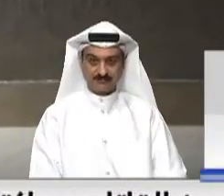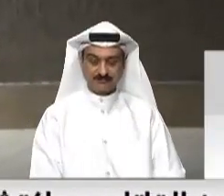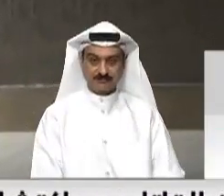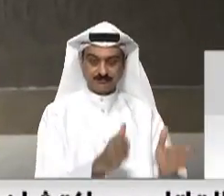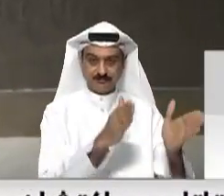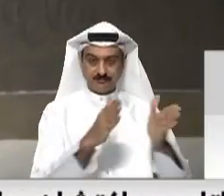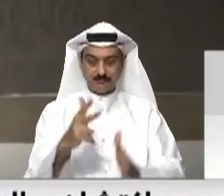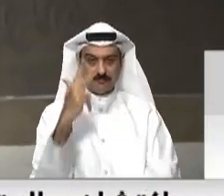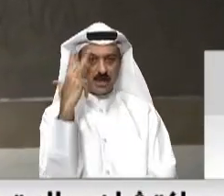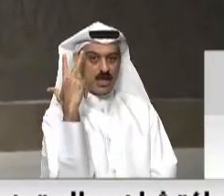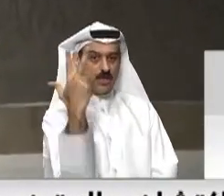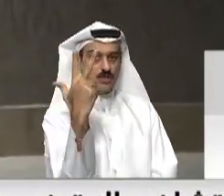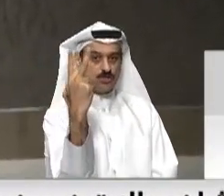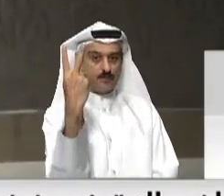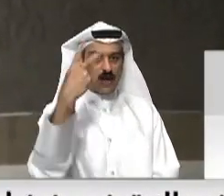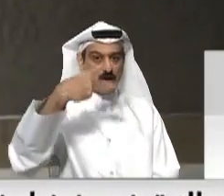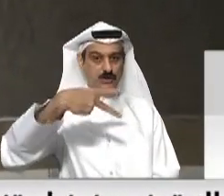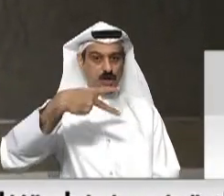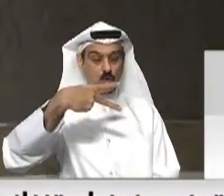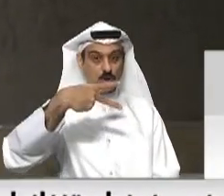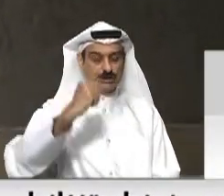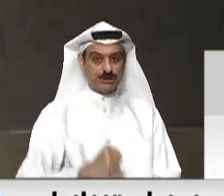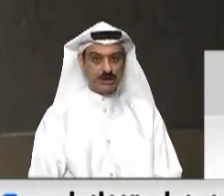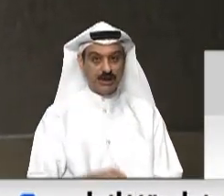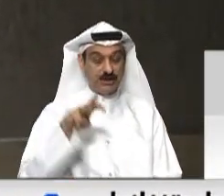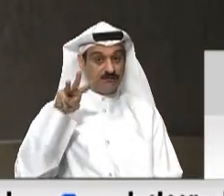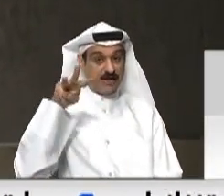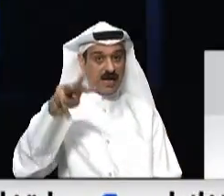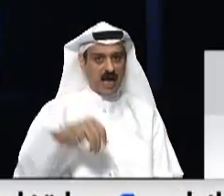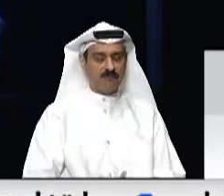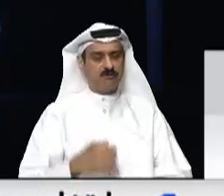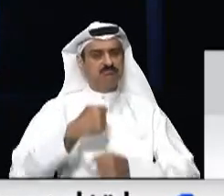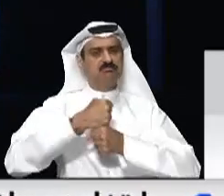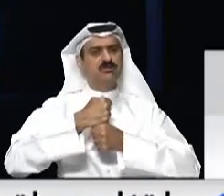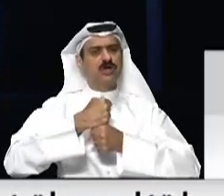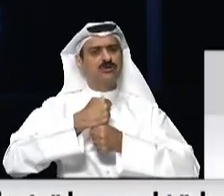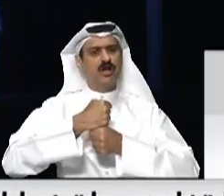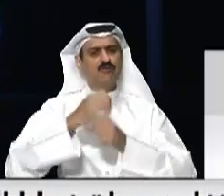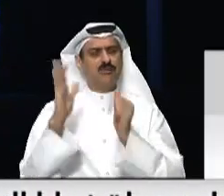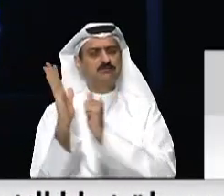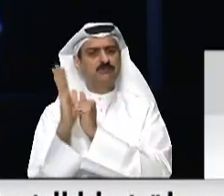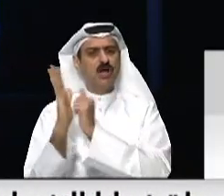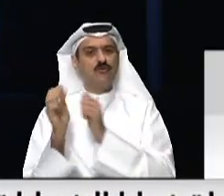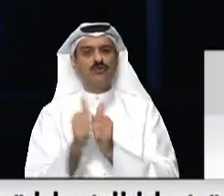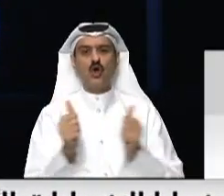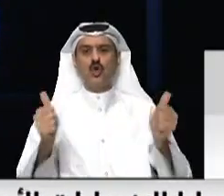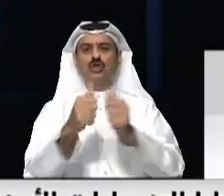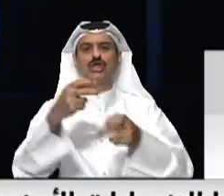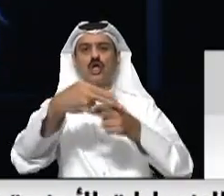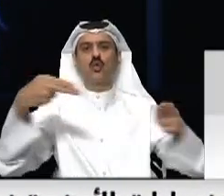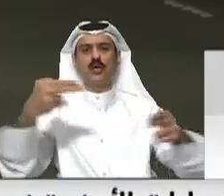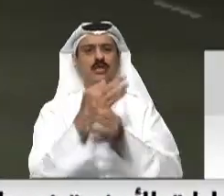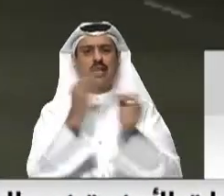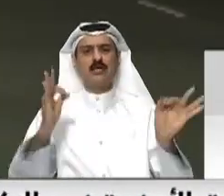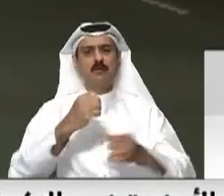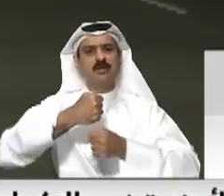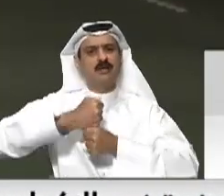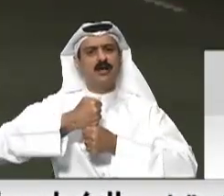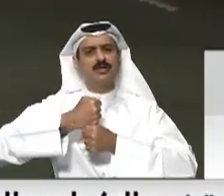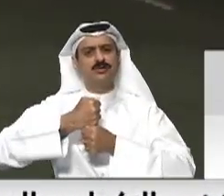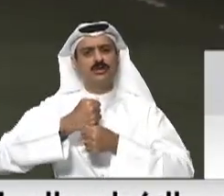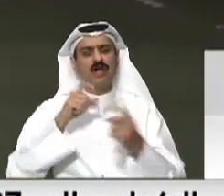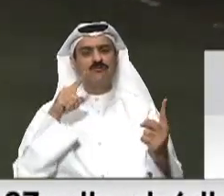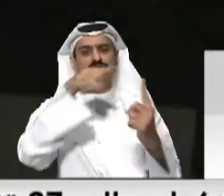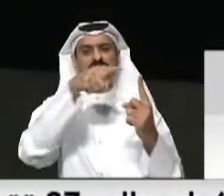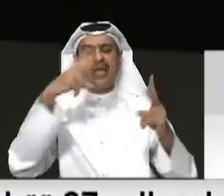28 كويتيه تنتظر وصول الكهرباء لمساكنها في مدينه المطلاع السكنيه في القريب